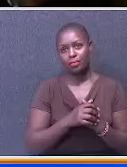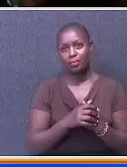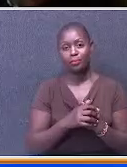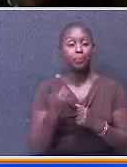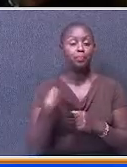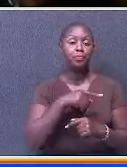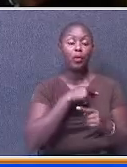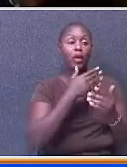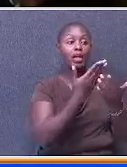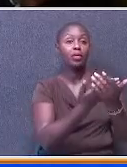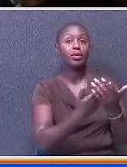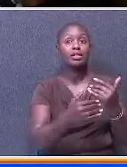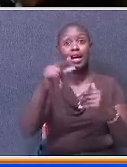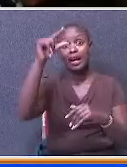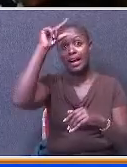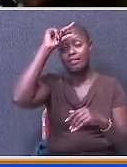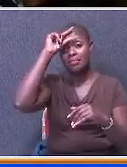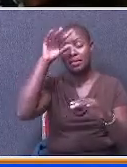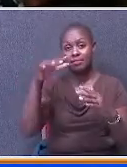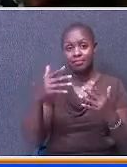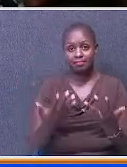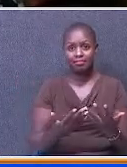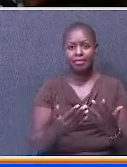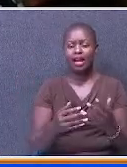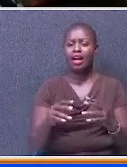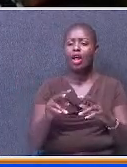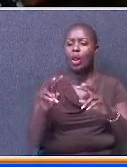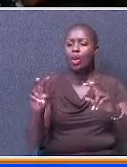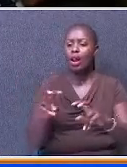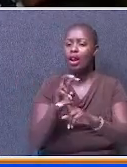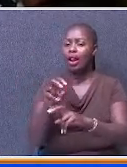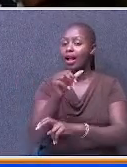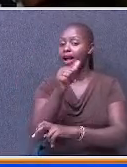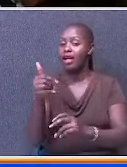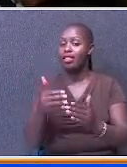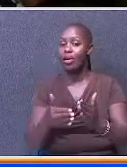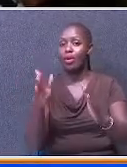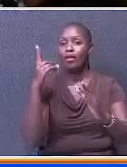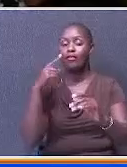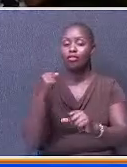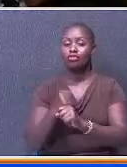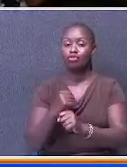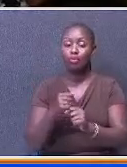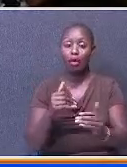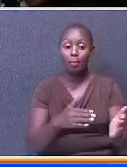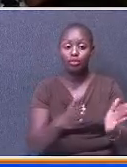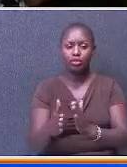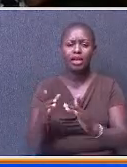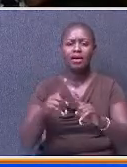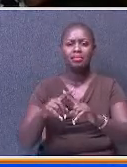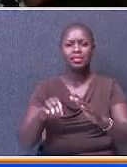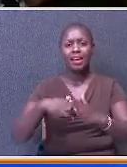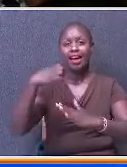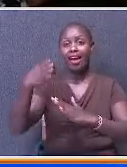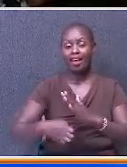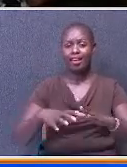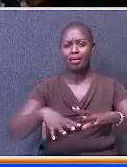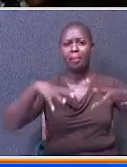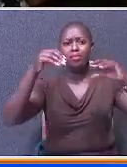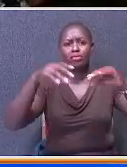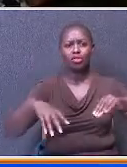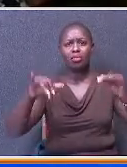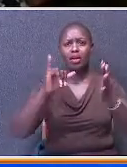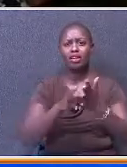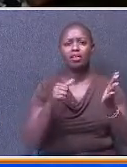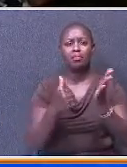government is wajaribu sana, watafute njia nyingine ya kuleta job, lakini kujaribu mambo ya kumaliza mtumba italeta baraa.